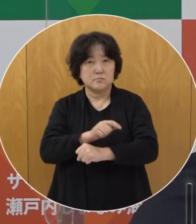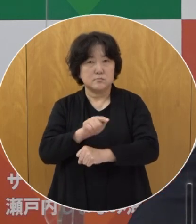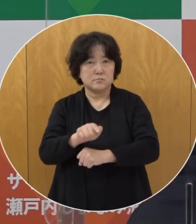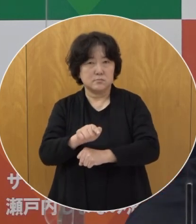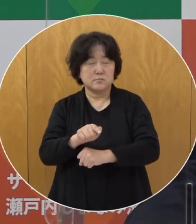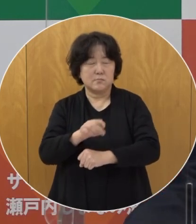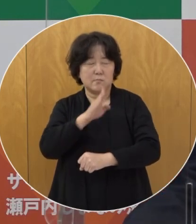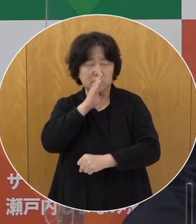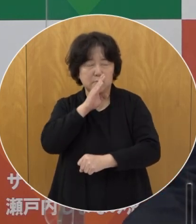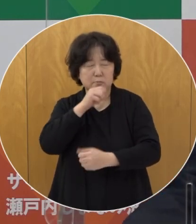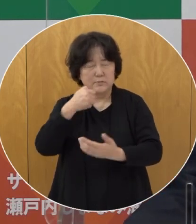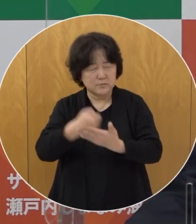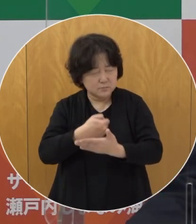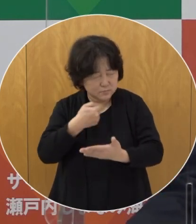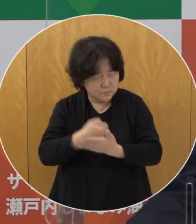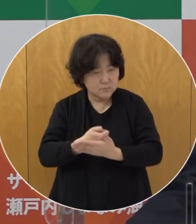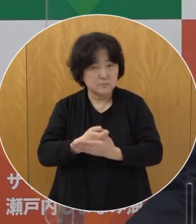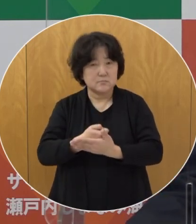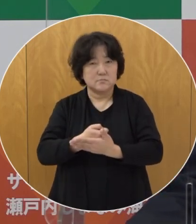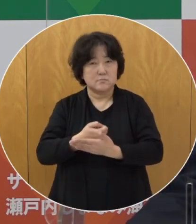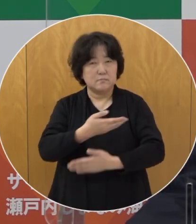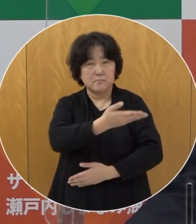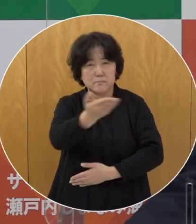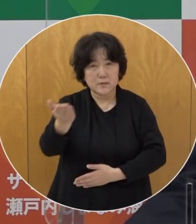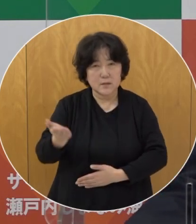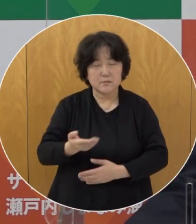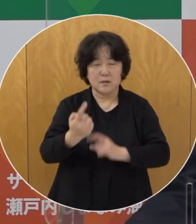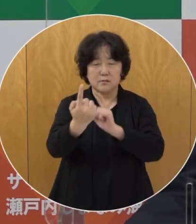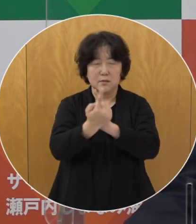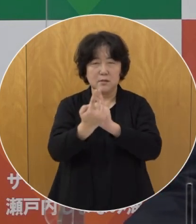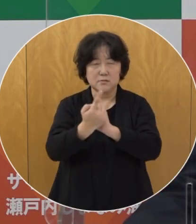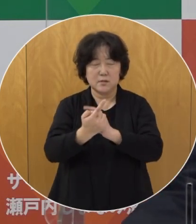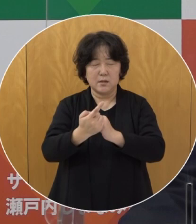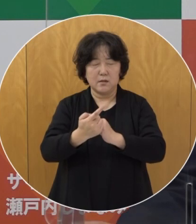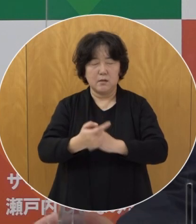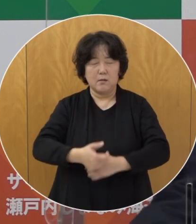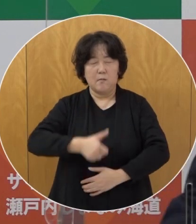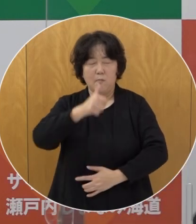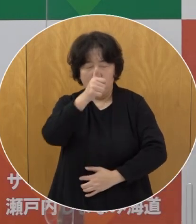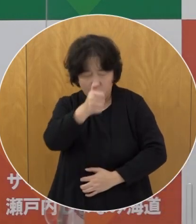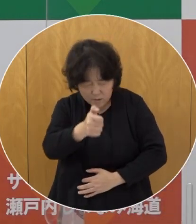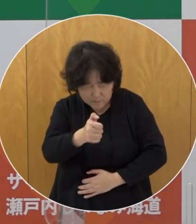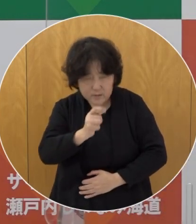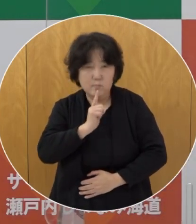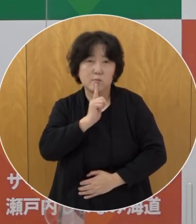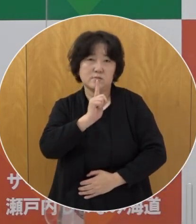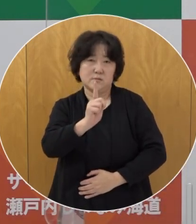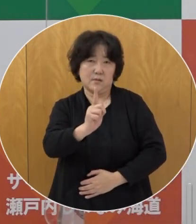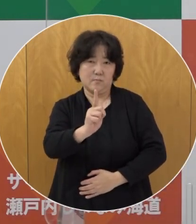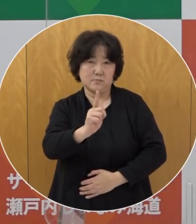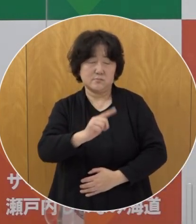誠に遺憾であり、市民の皆さんに対して深くお詫びを申し上げます。